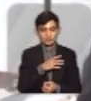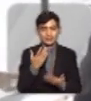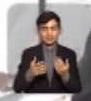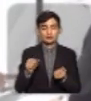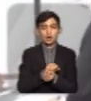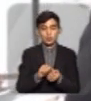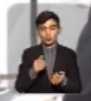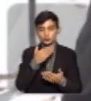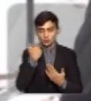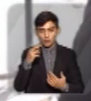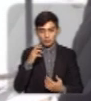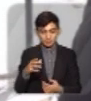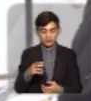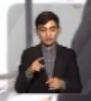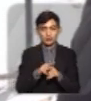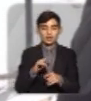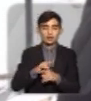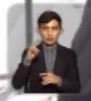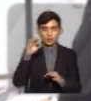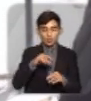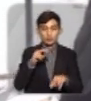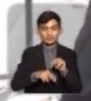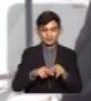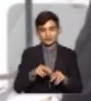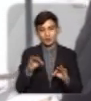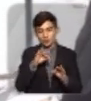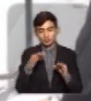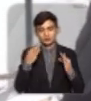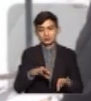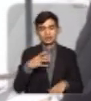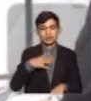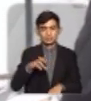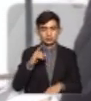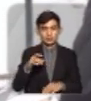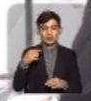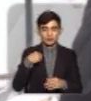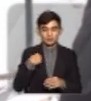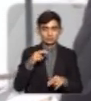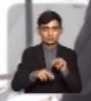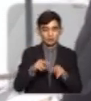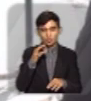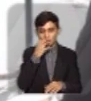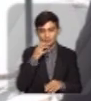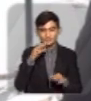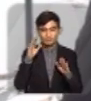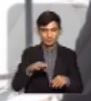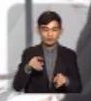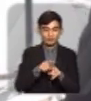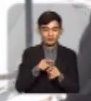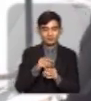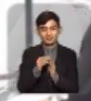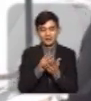рұқсат қағаздар болмағанда, әуежайда құрылыс жүргізуге рұқсат бермес еді. Яғни біз жылыжай соқпас едік. Құрылыс кезінде барлық құжаттар